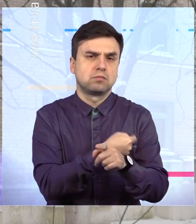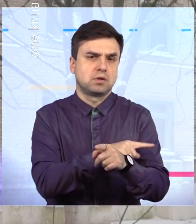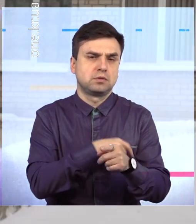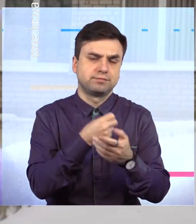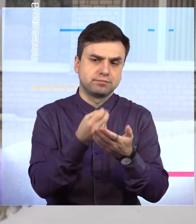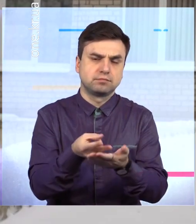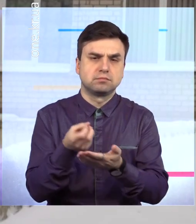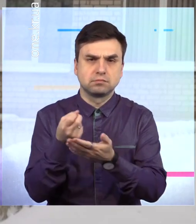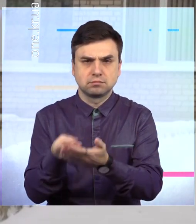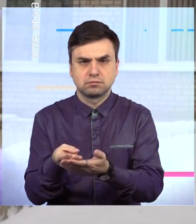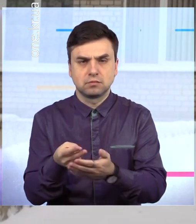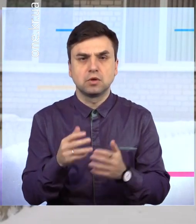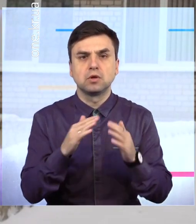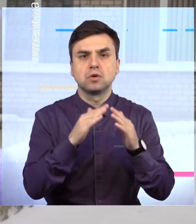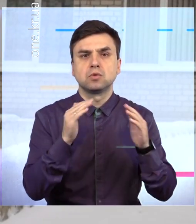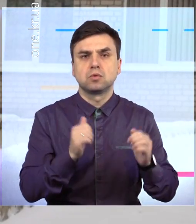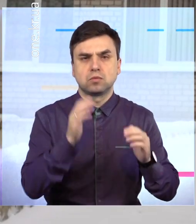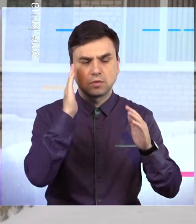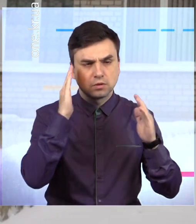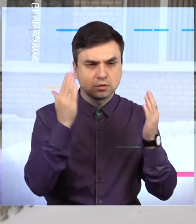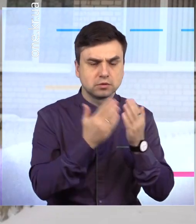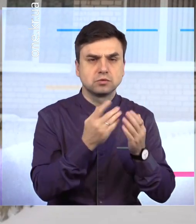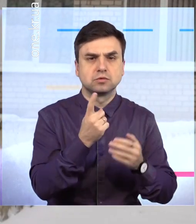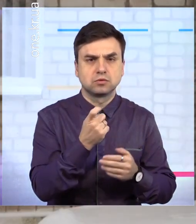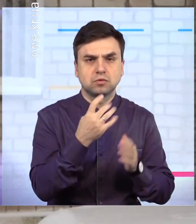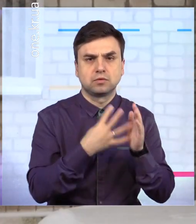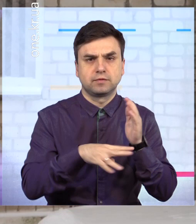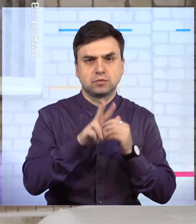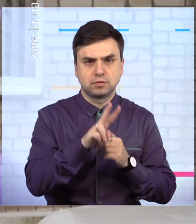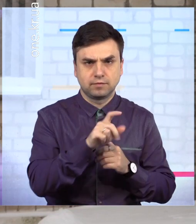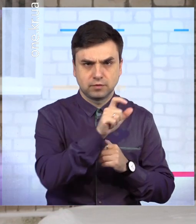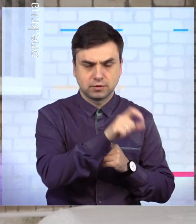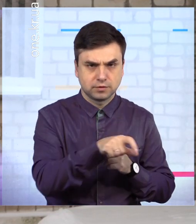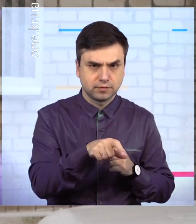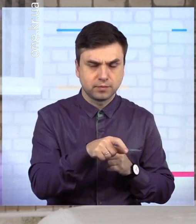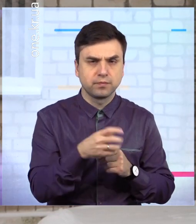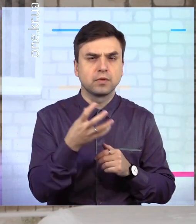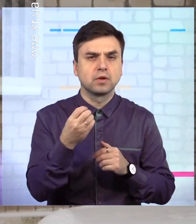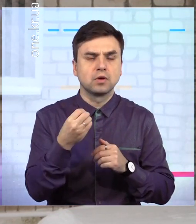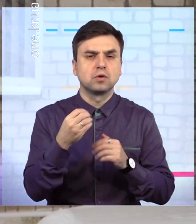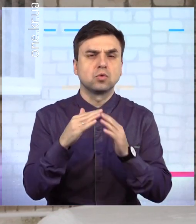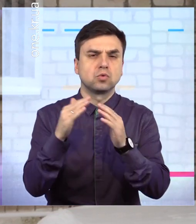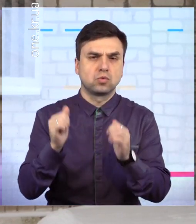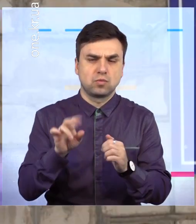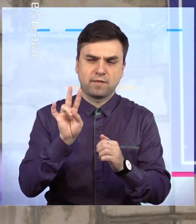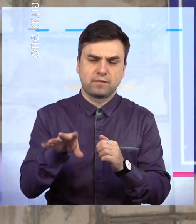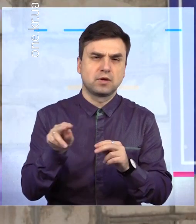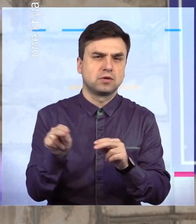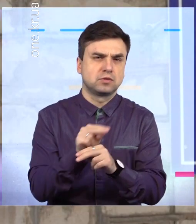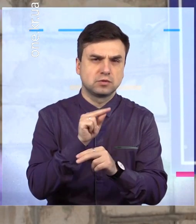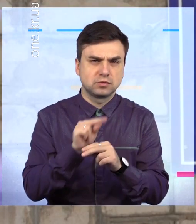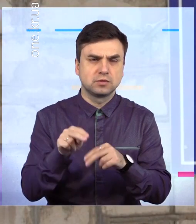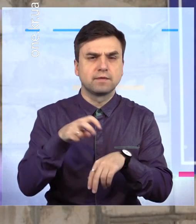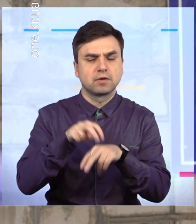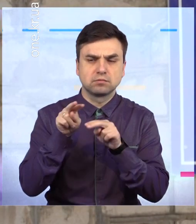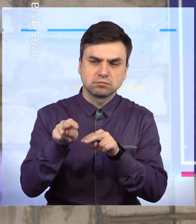відділеннях опорних лікарень. На самоізоляції перебувають 192 людини із коронавірусом. Під амбулаторним наглядом сімейних лікарів зі встановленим